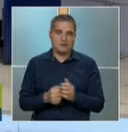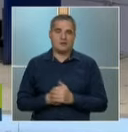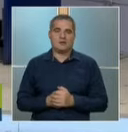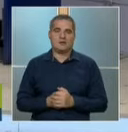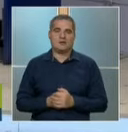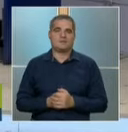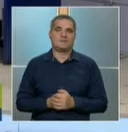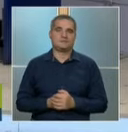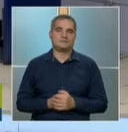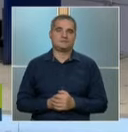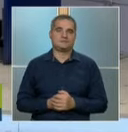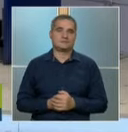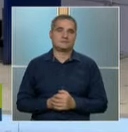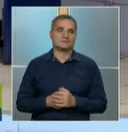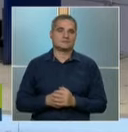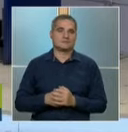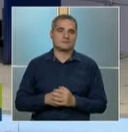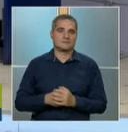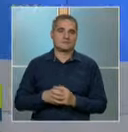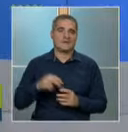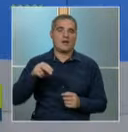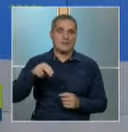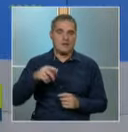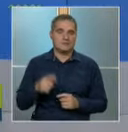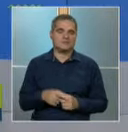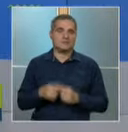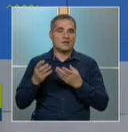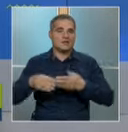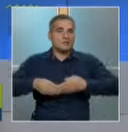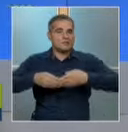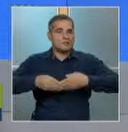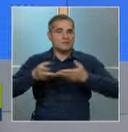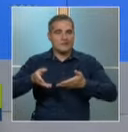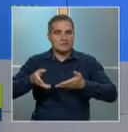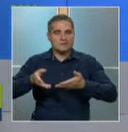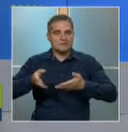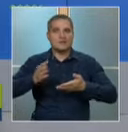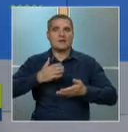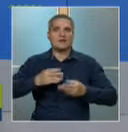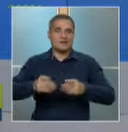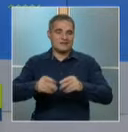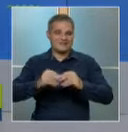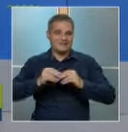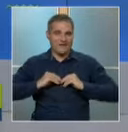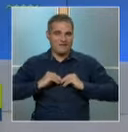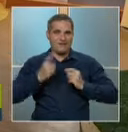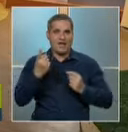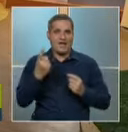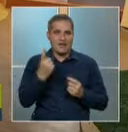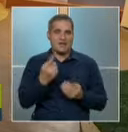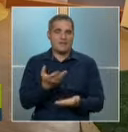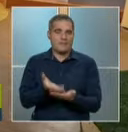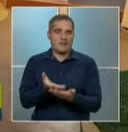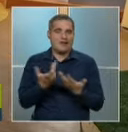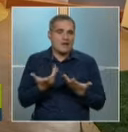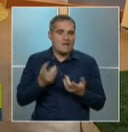така създаване, ли формиране. Петя? Те ни запознават с това да бъдем... те ни дават всъщност един пример какви